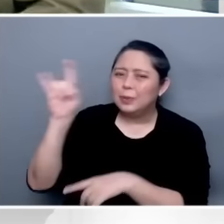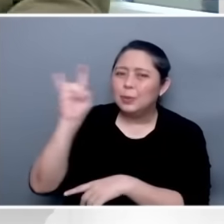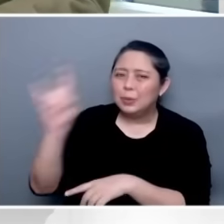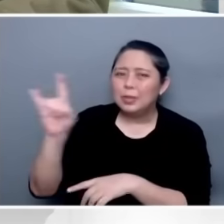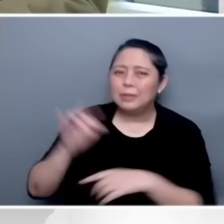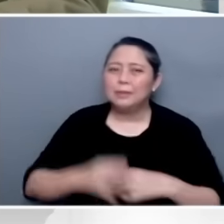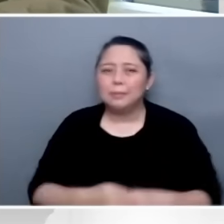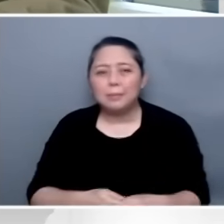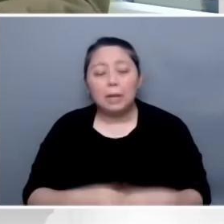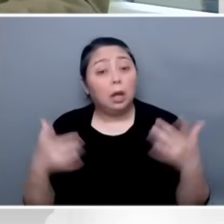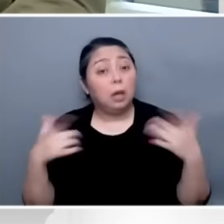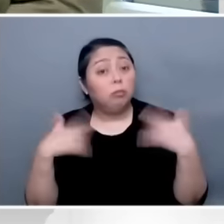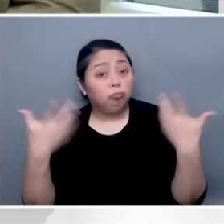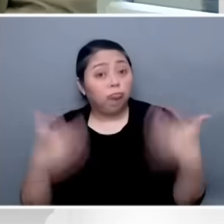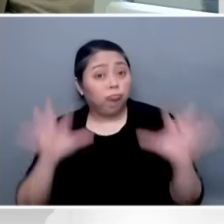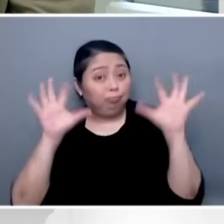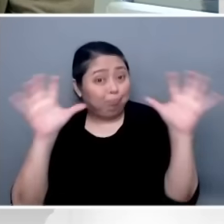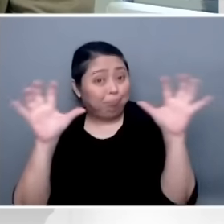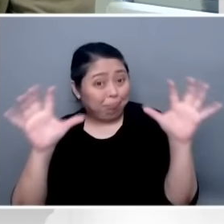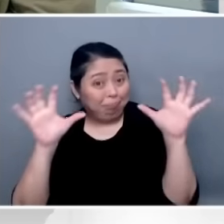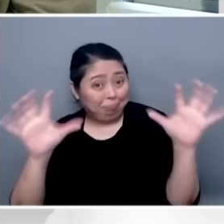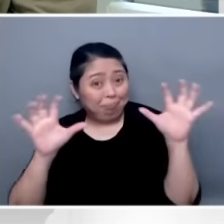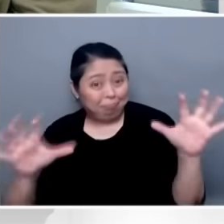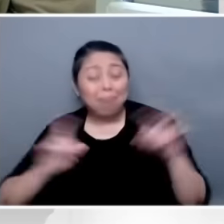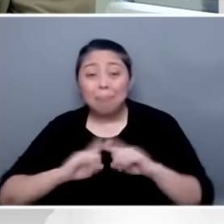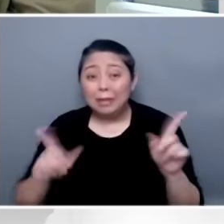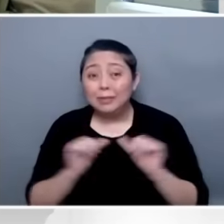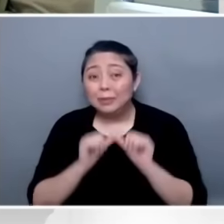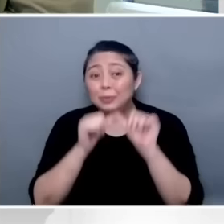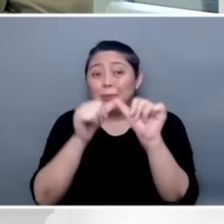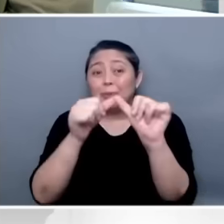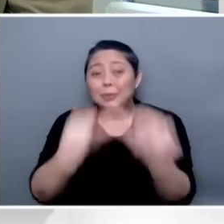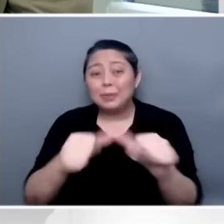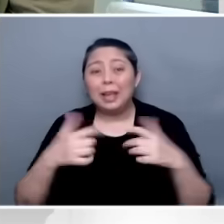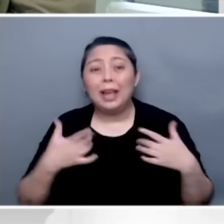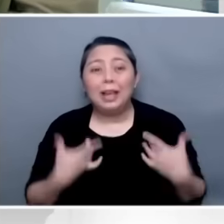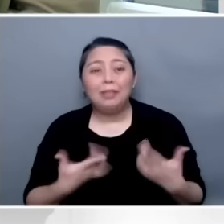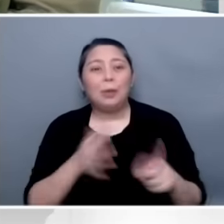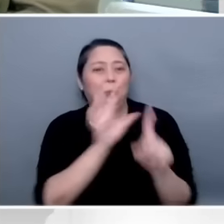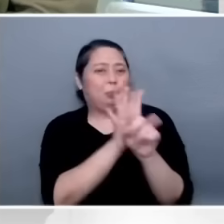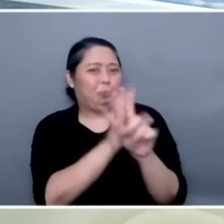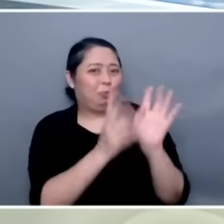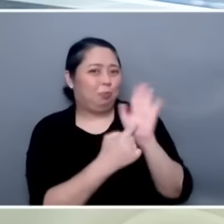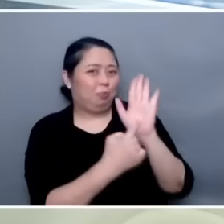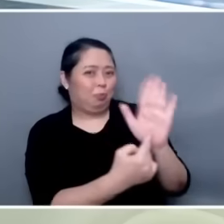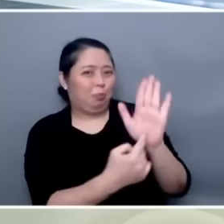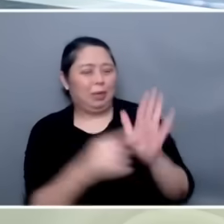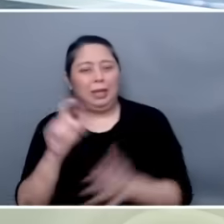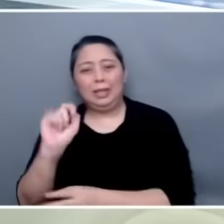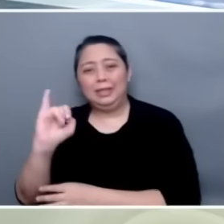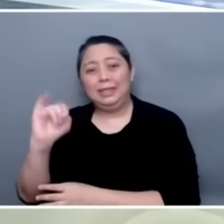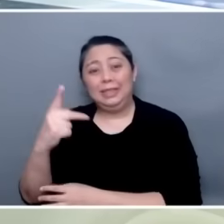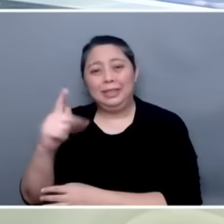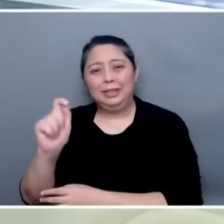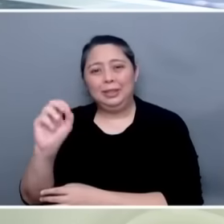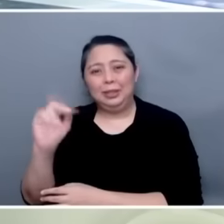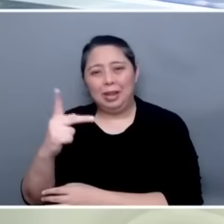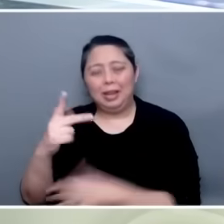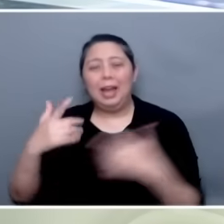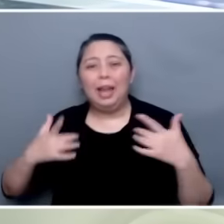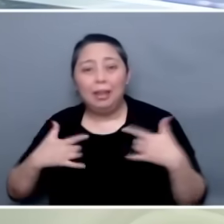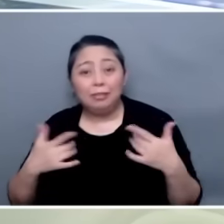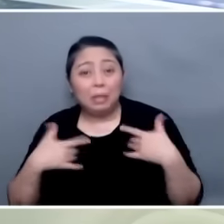Halloween katatakutan. Pero patuloy pa rin ang pagbida ng netizens sa TikTok. Nag-move on na sila ngayon sa iba pang